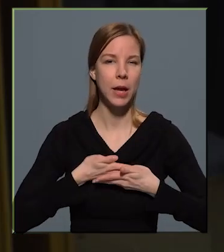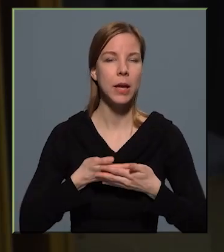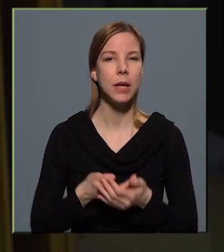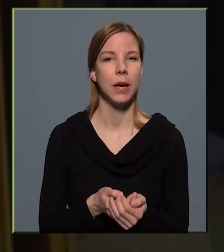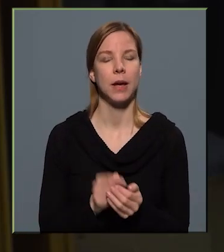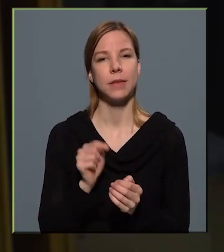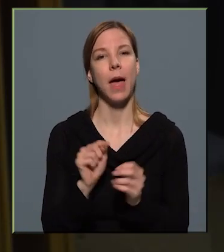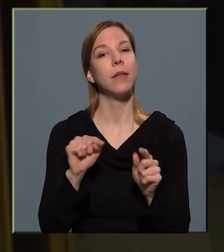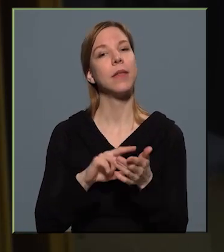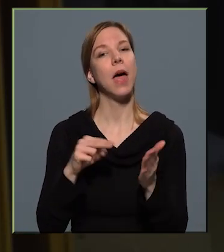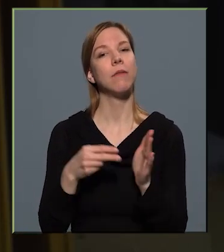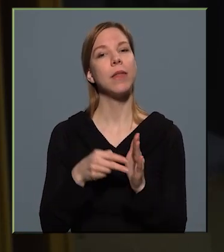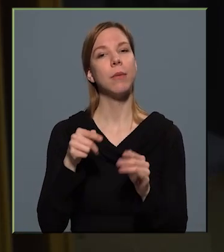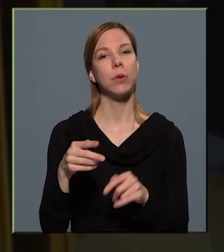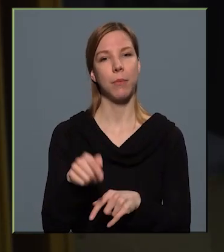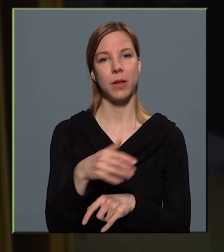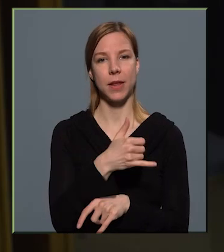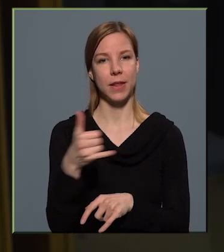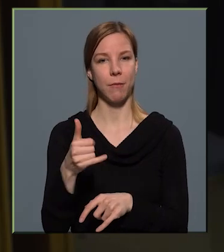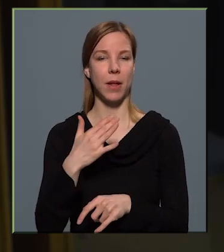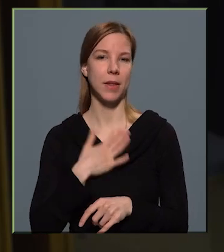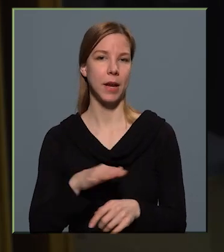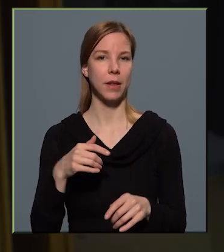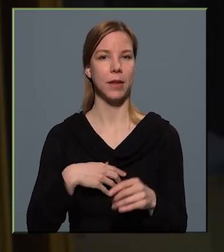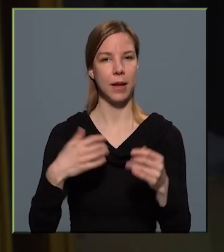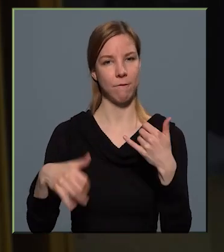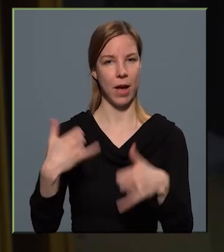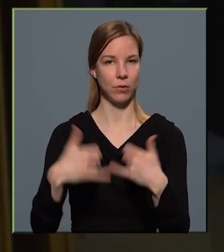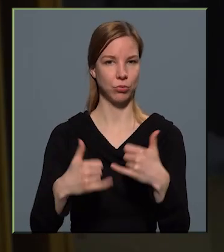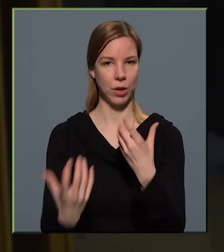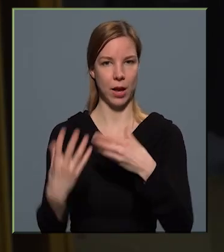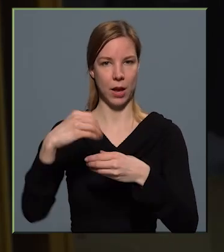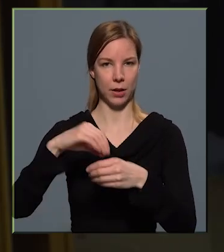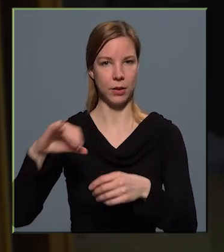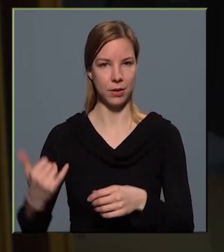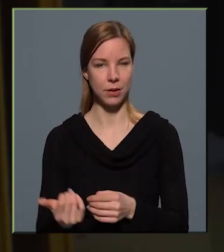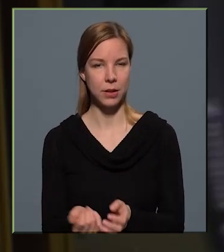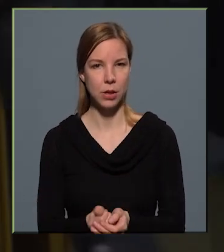de tervezem azért, hogy idénre szeretnék én is versenycipőt húzni. Ilyen már rég volt.